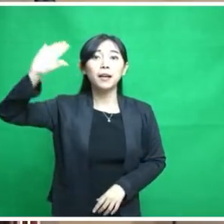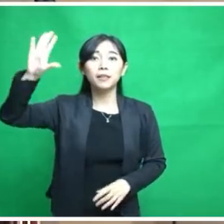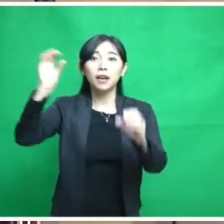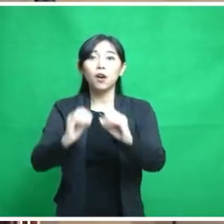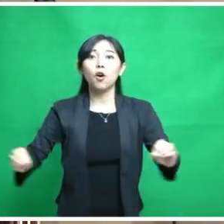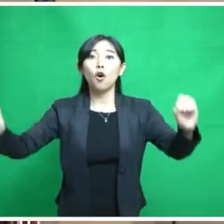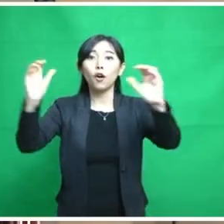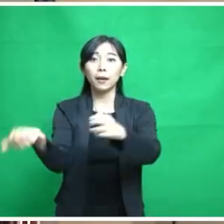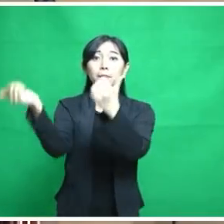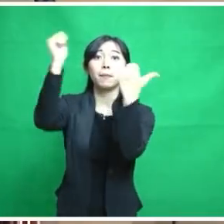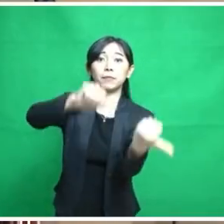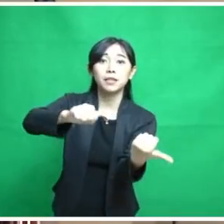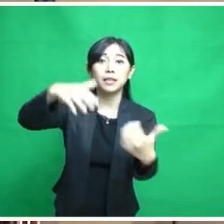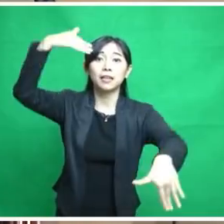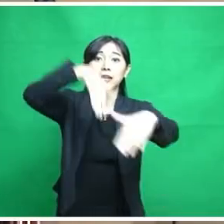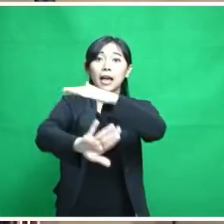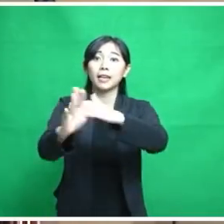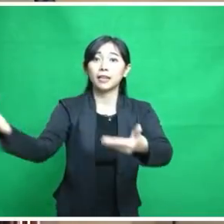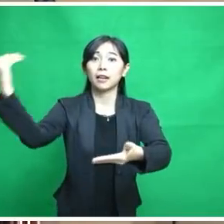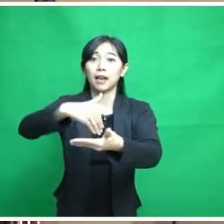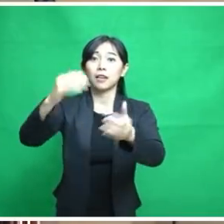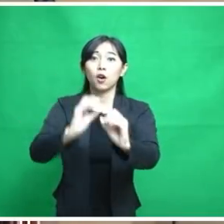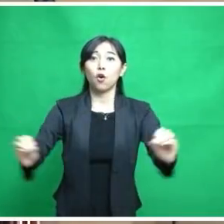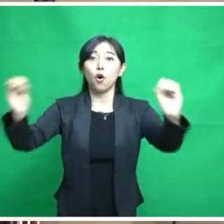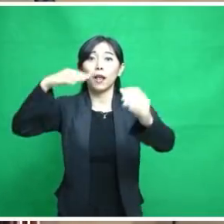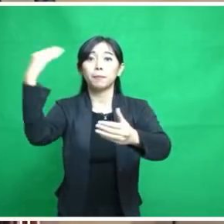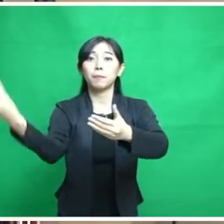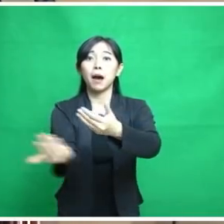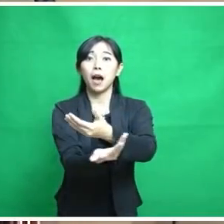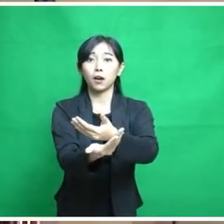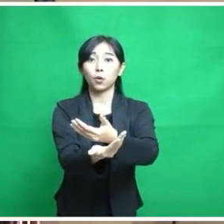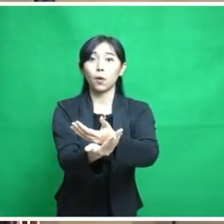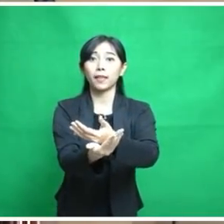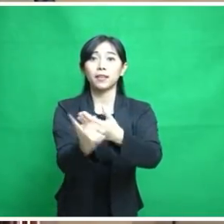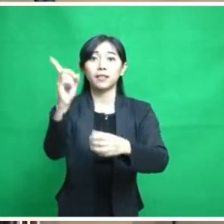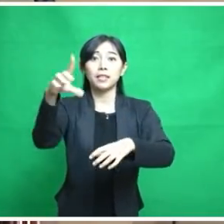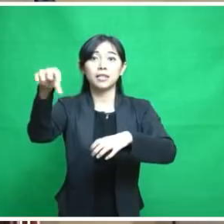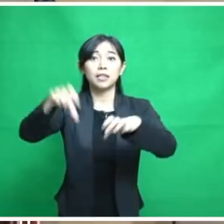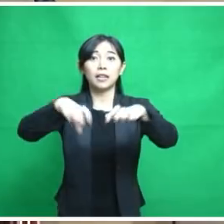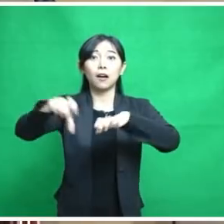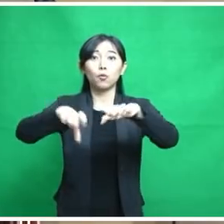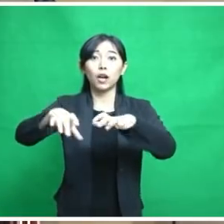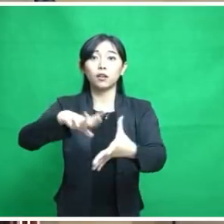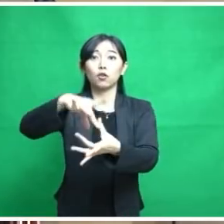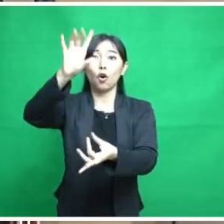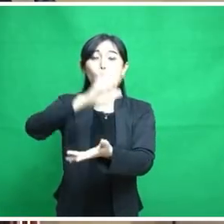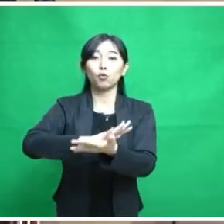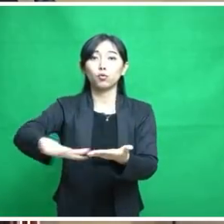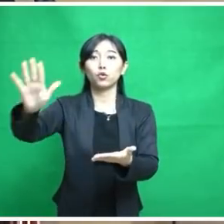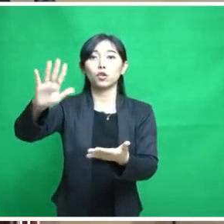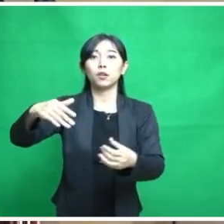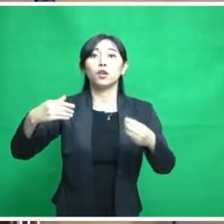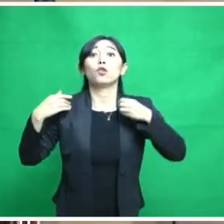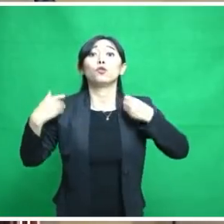oleh permandian kelahiran kembali dan oleh pembaharuan yang dikerjakan oleh Roh Kudus,